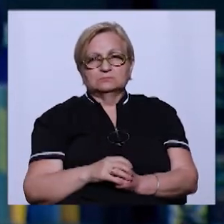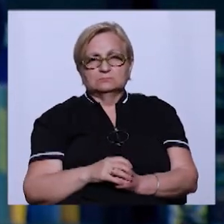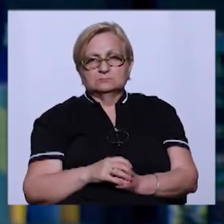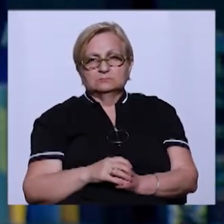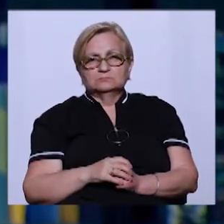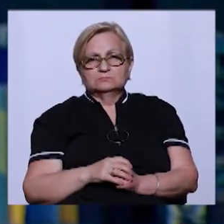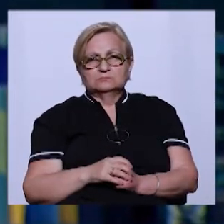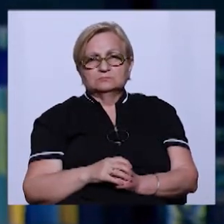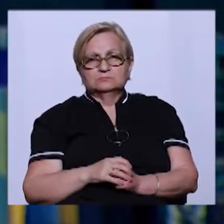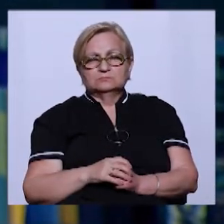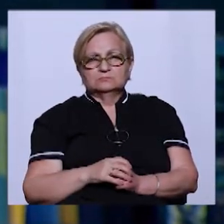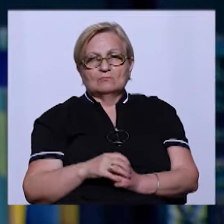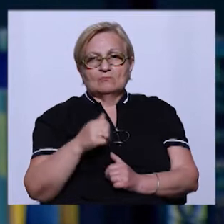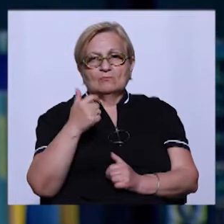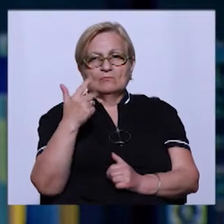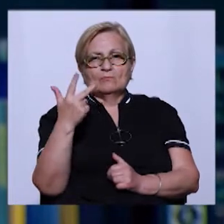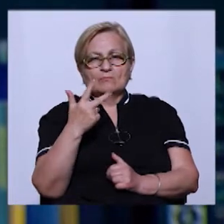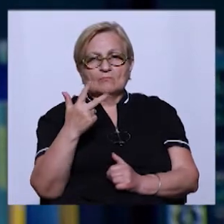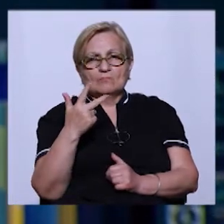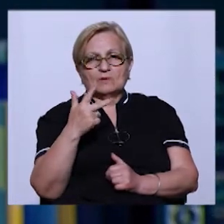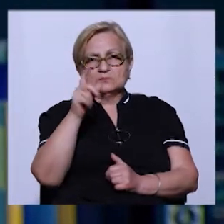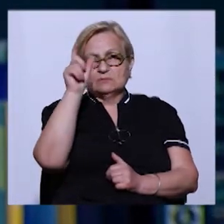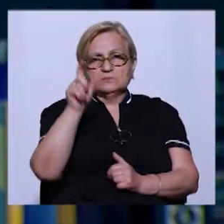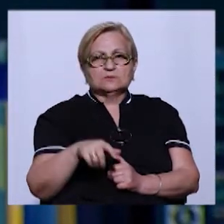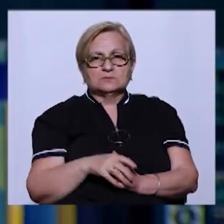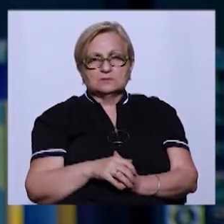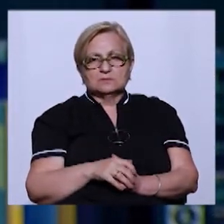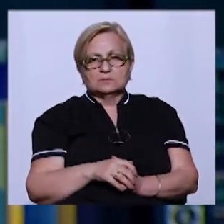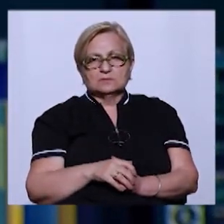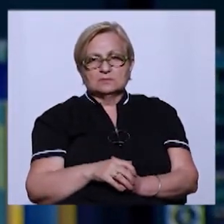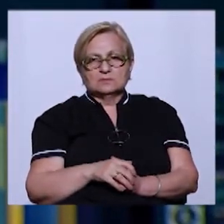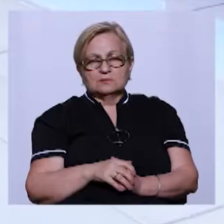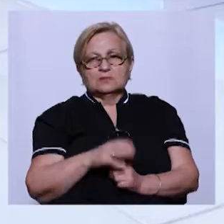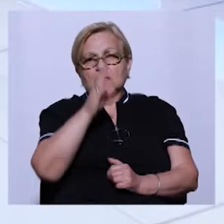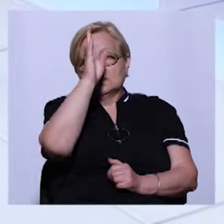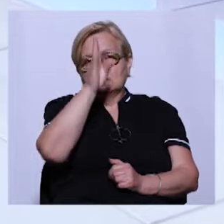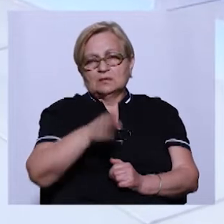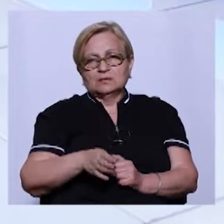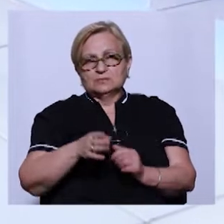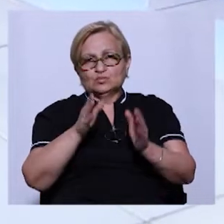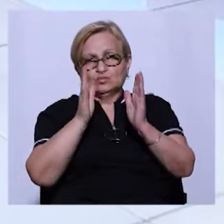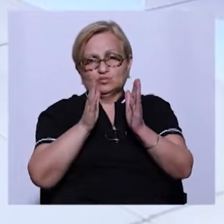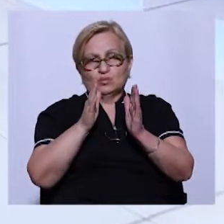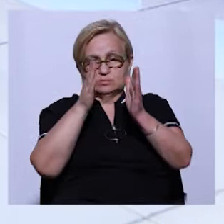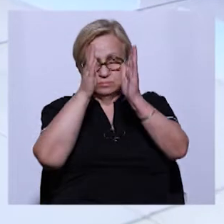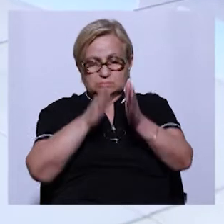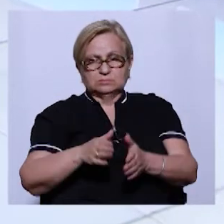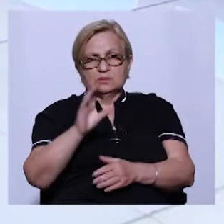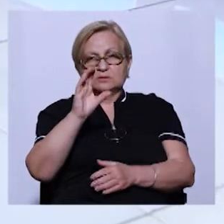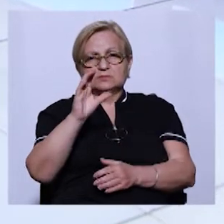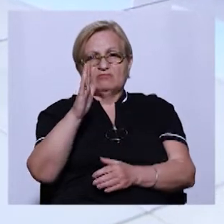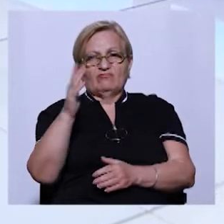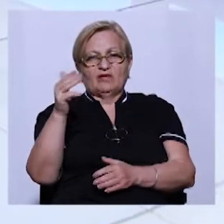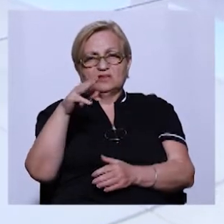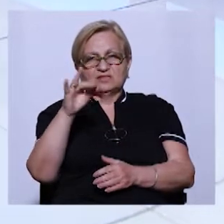მეორე სტრიქონის მესამე სვეტი. აი ეს არის სვეტი. ხედავთ სვეტი.